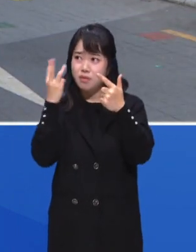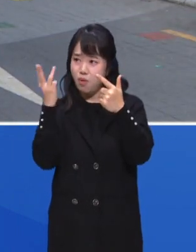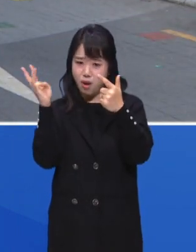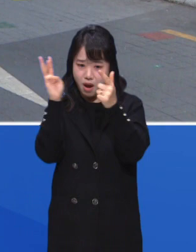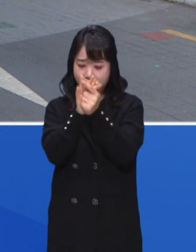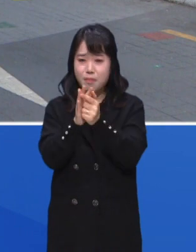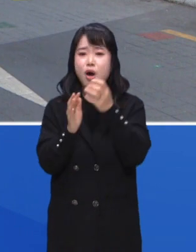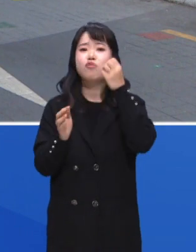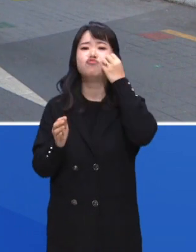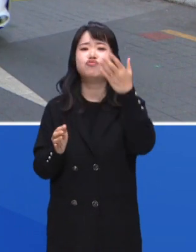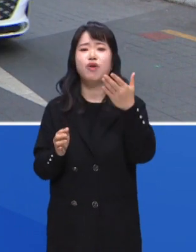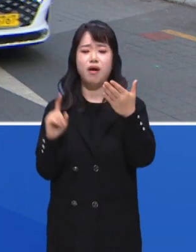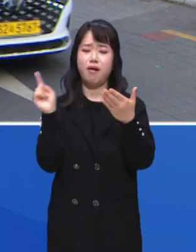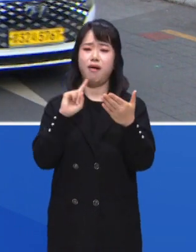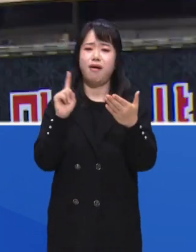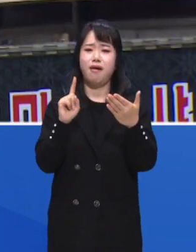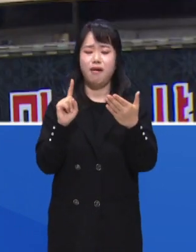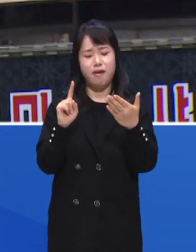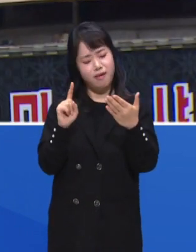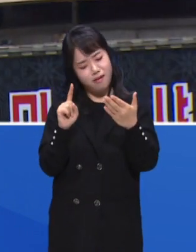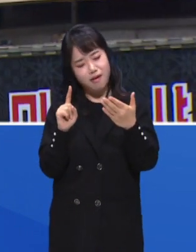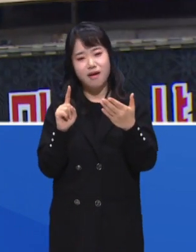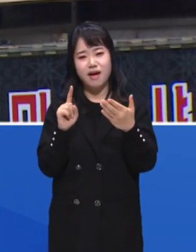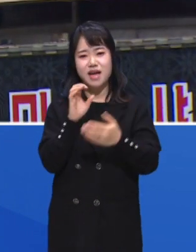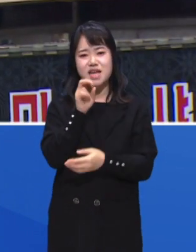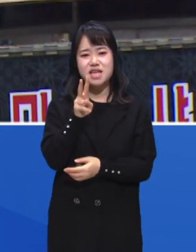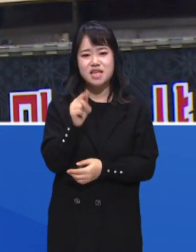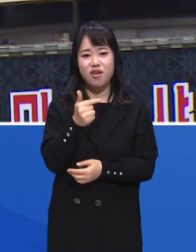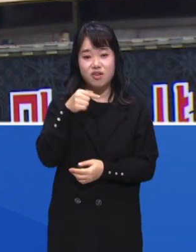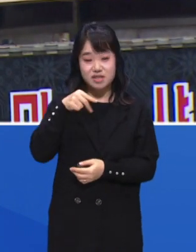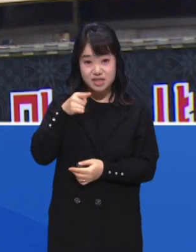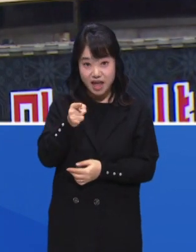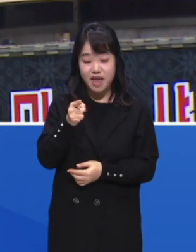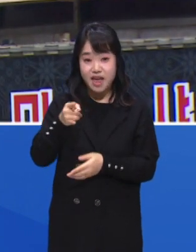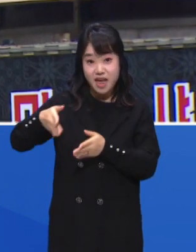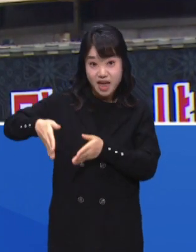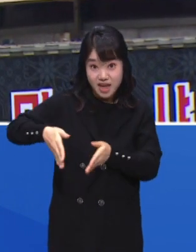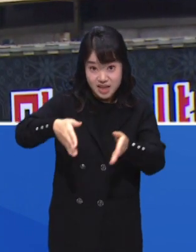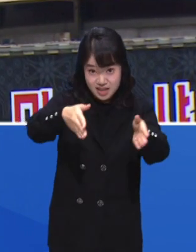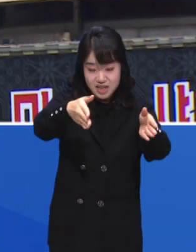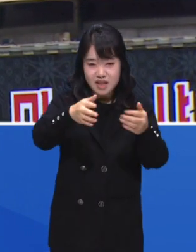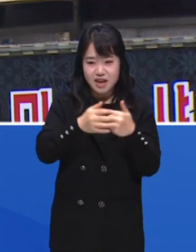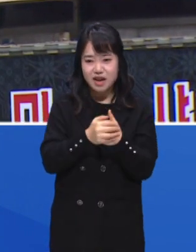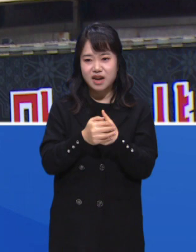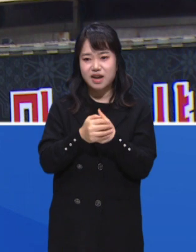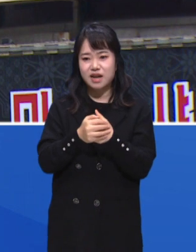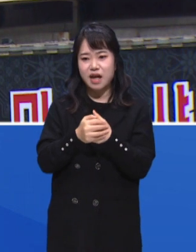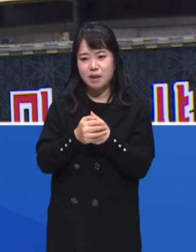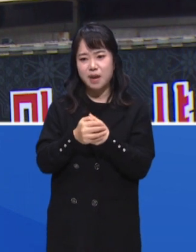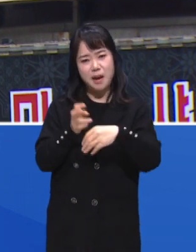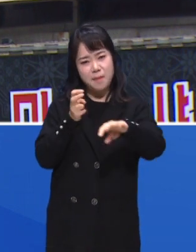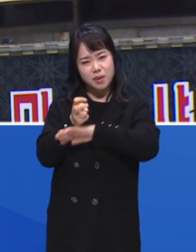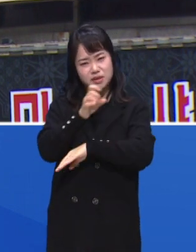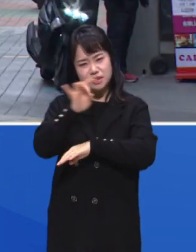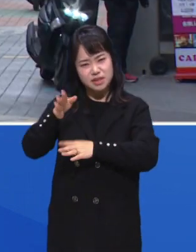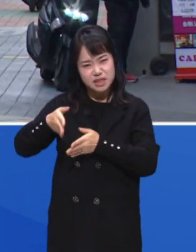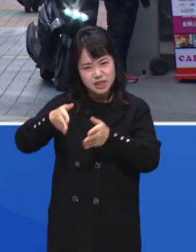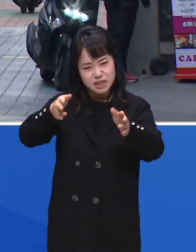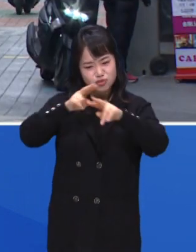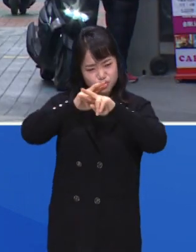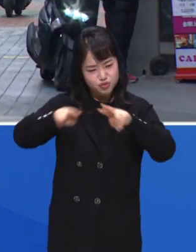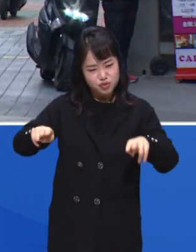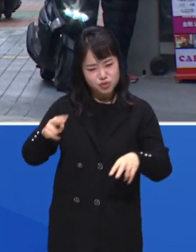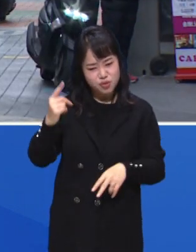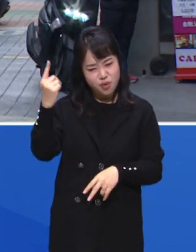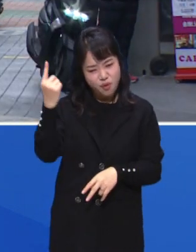상황이에요이 3개월이 오히려 연세로 대중교통 전용 지구를 해제하는 수순이 되는 길이 되지 않을까 하는